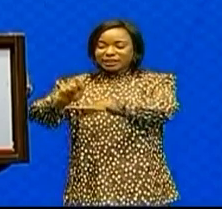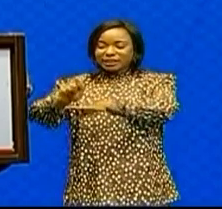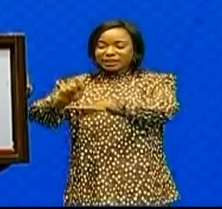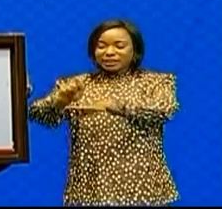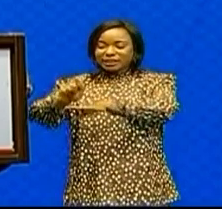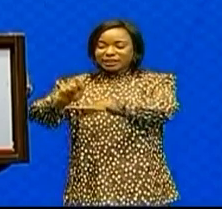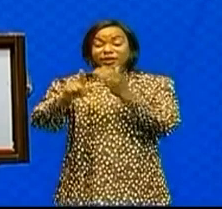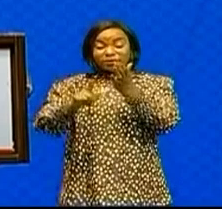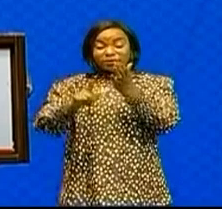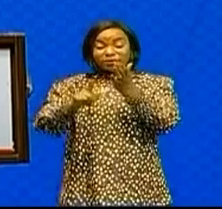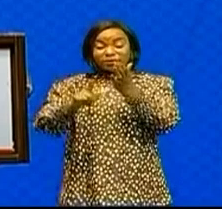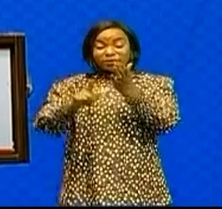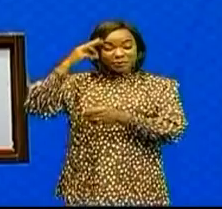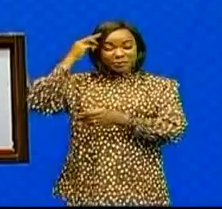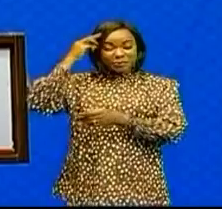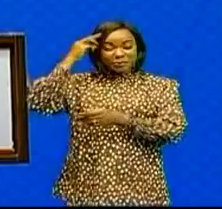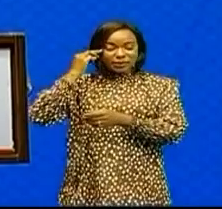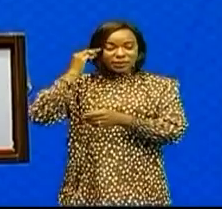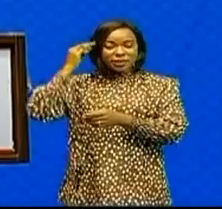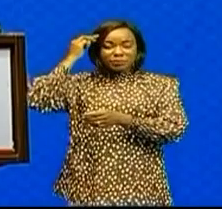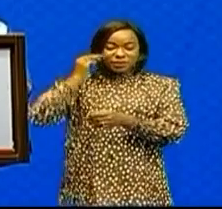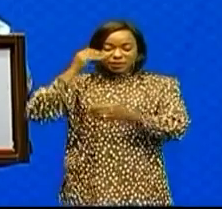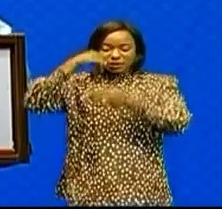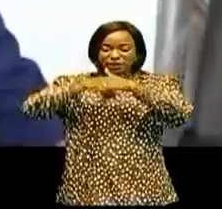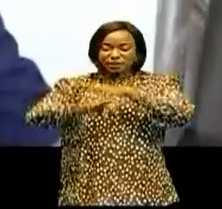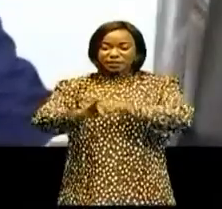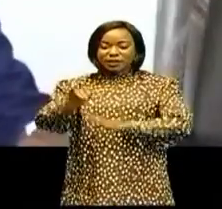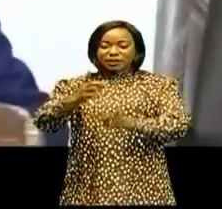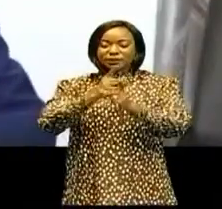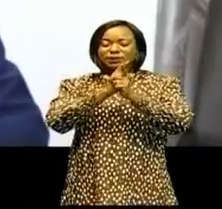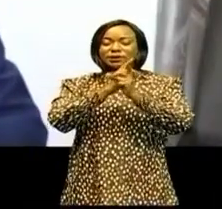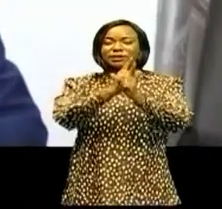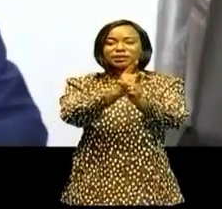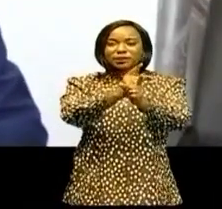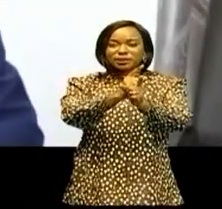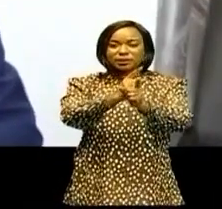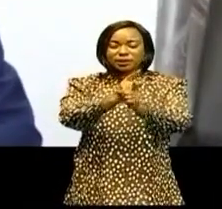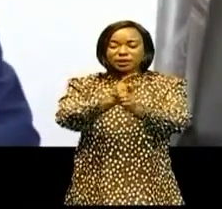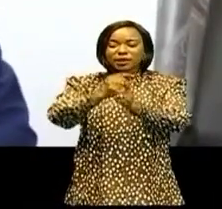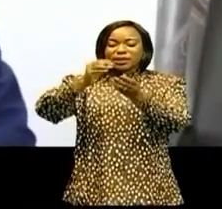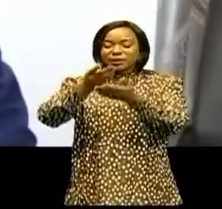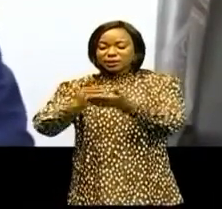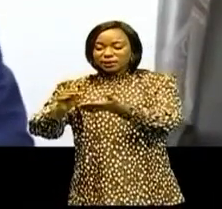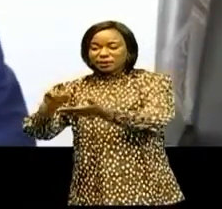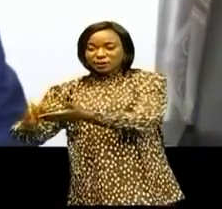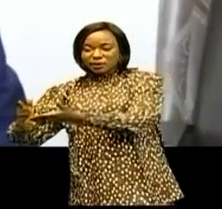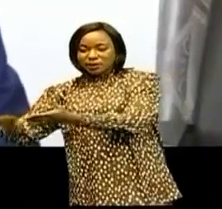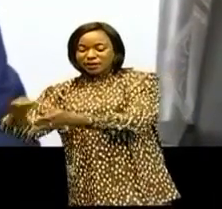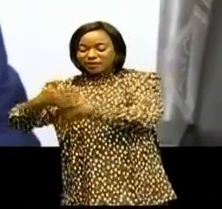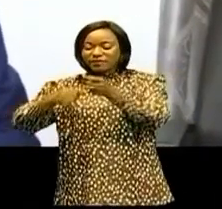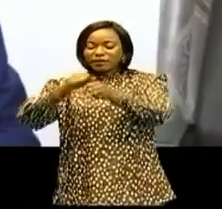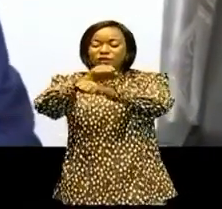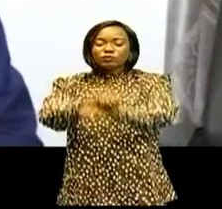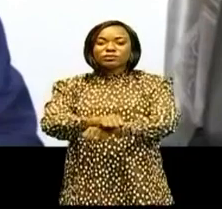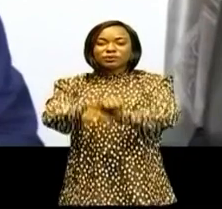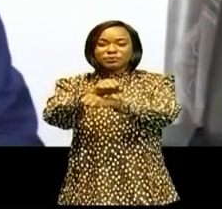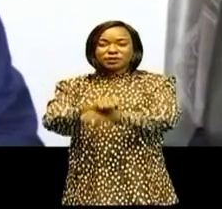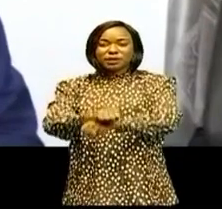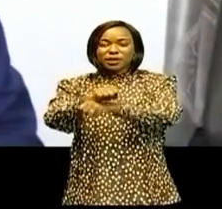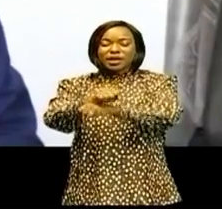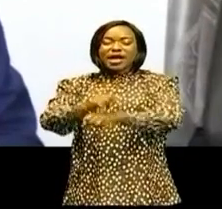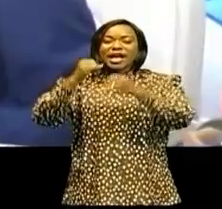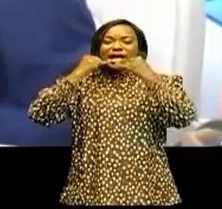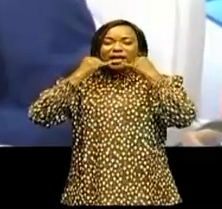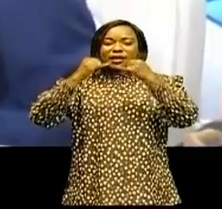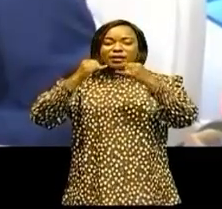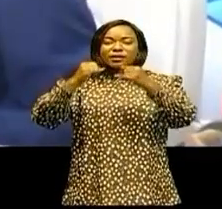Le vice-premier ministre, ministre de l'Intérieur, Sécurité, Décentralisation et Affaires coutumières, a